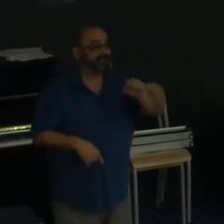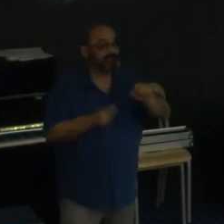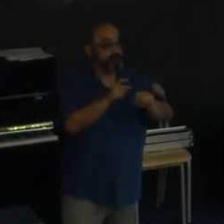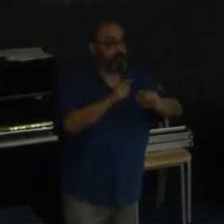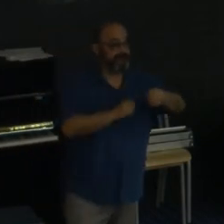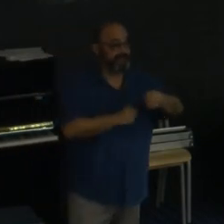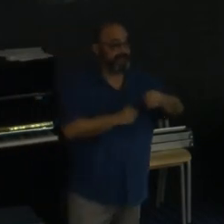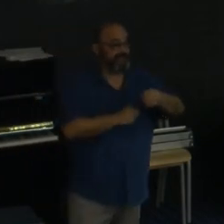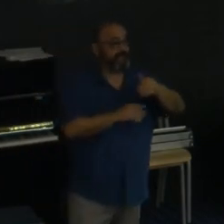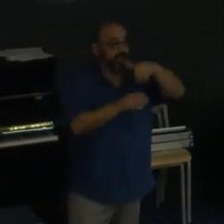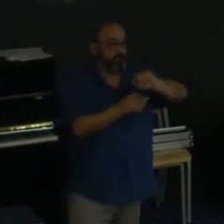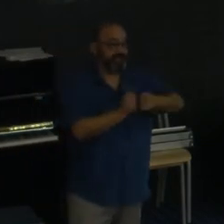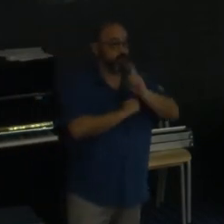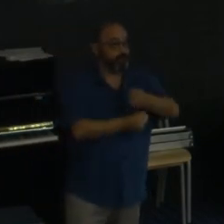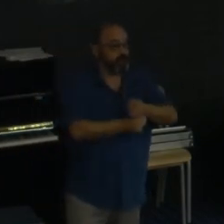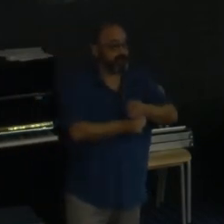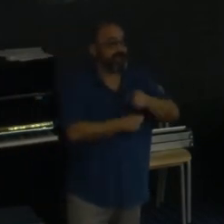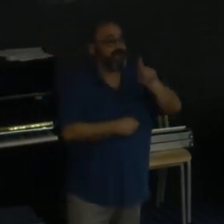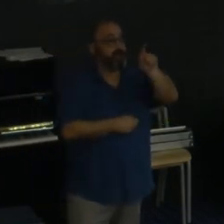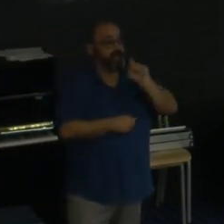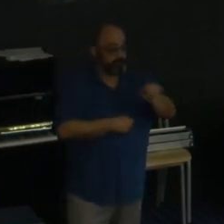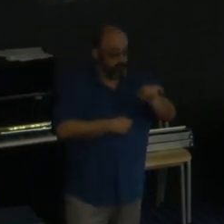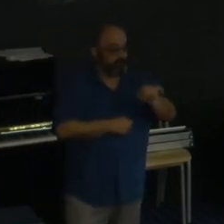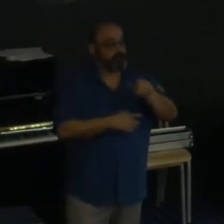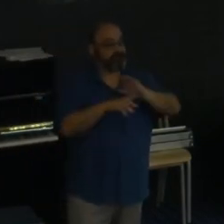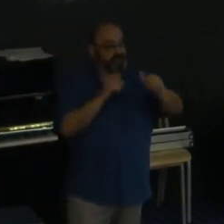est utilisé en tant que commande. Donc le point d'exclamation te permet de passer à